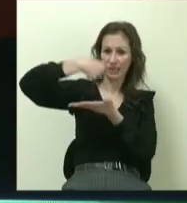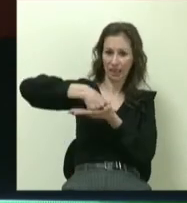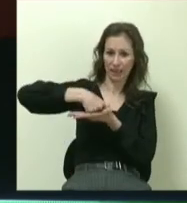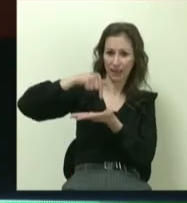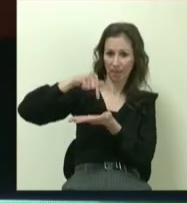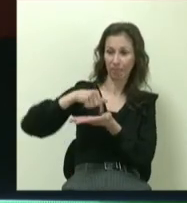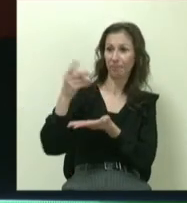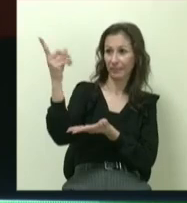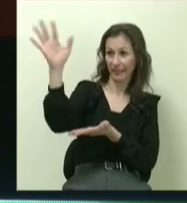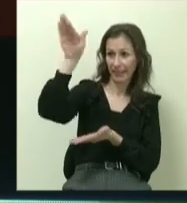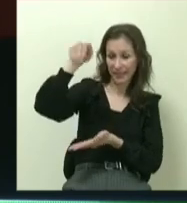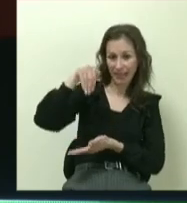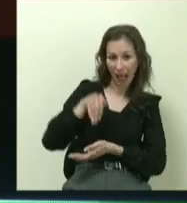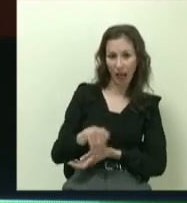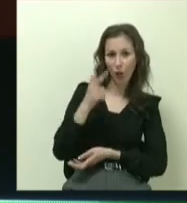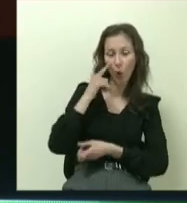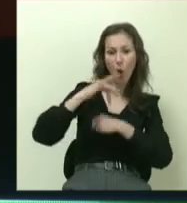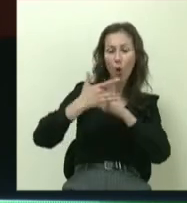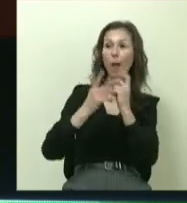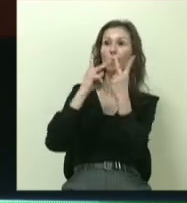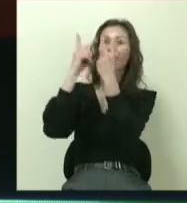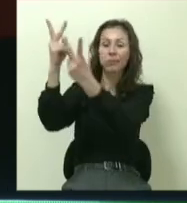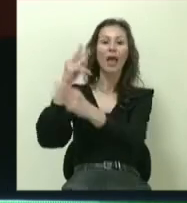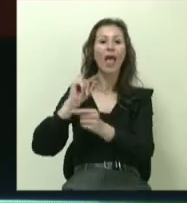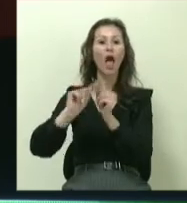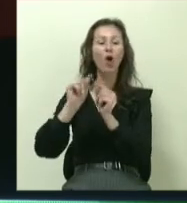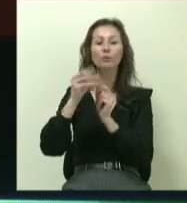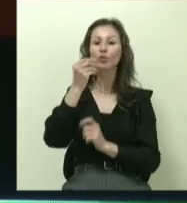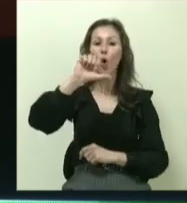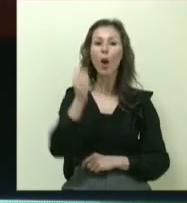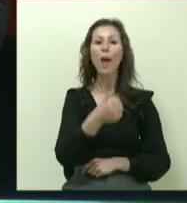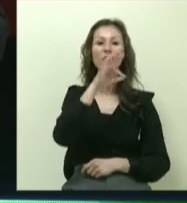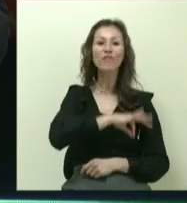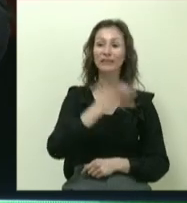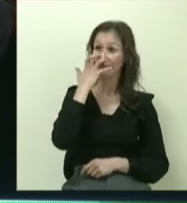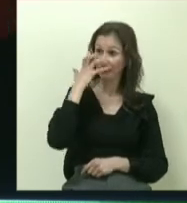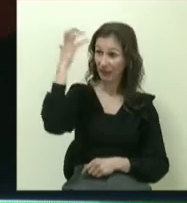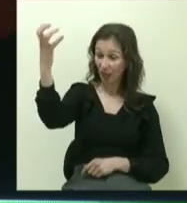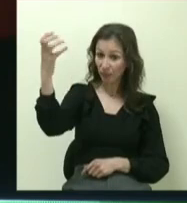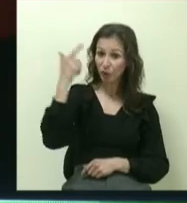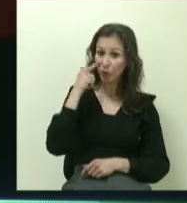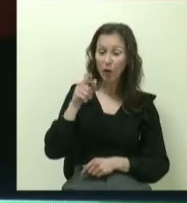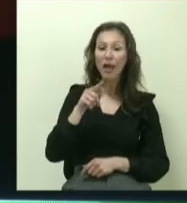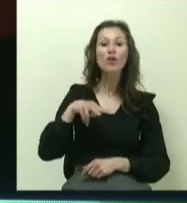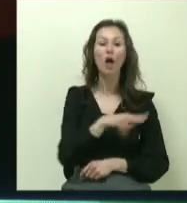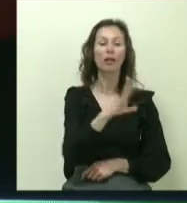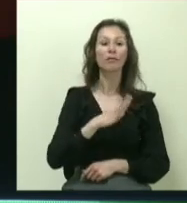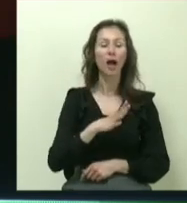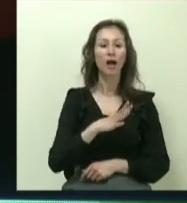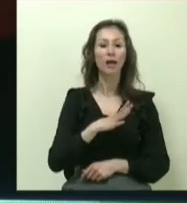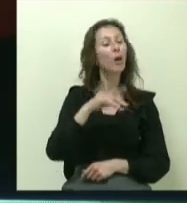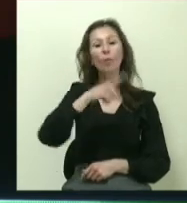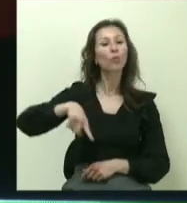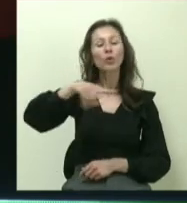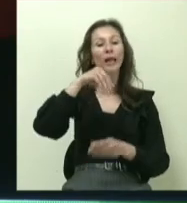geldiğinde geldiği ülke ekonomisine önemli faydalar sağlayabileceği kanallar var